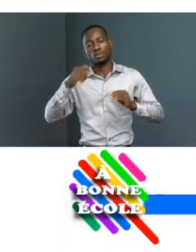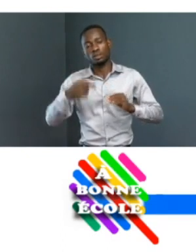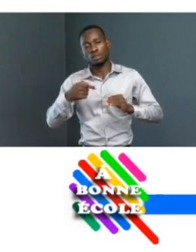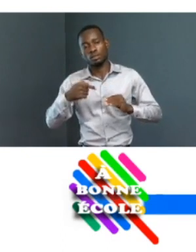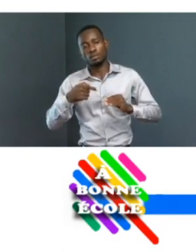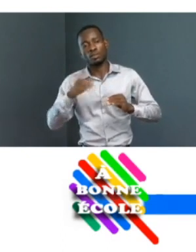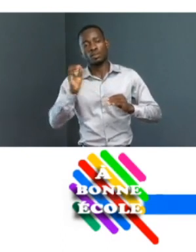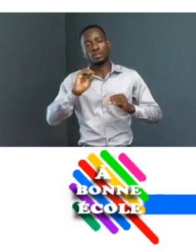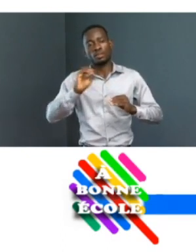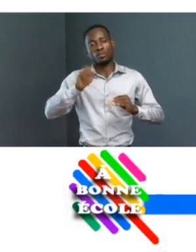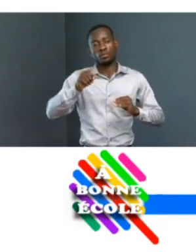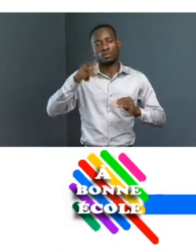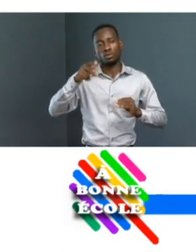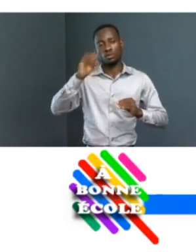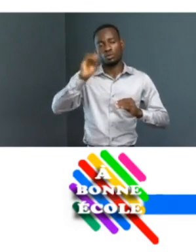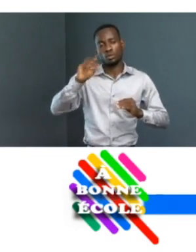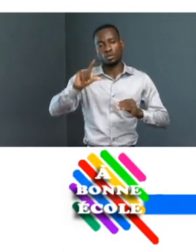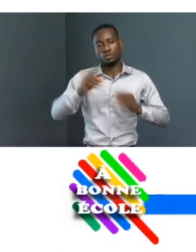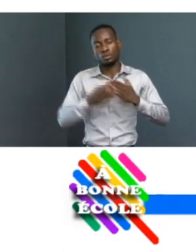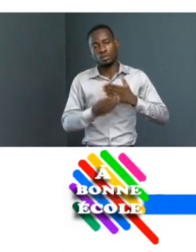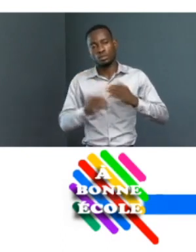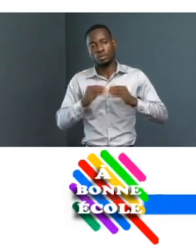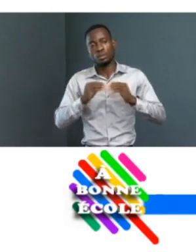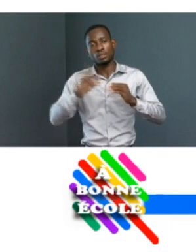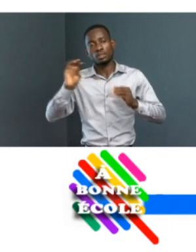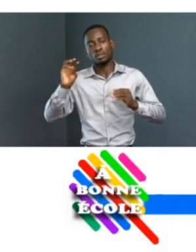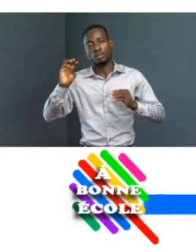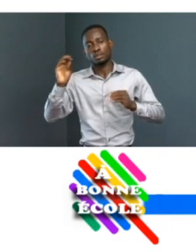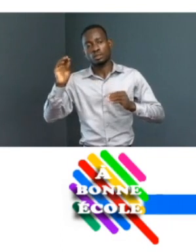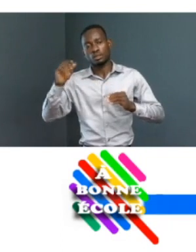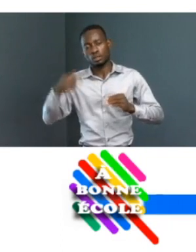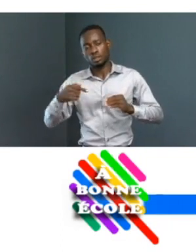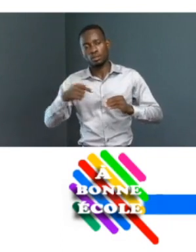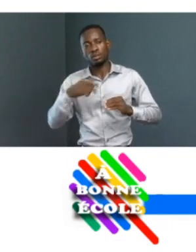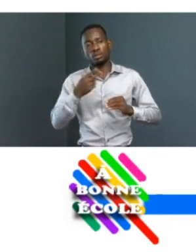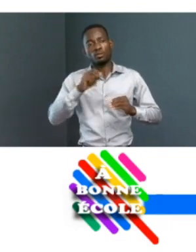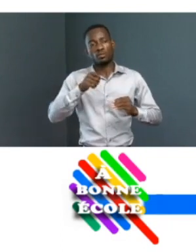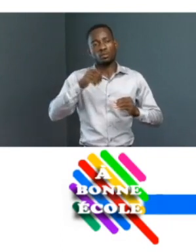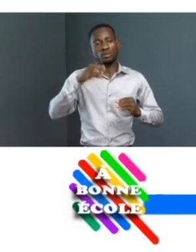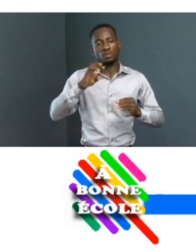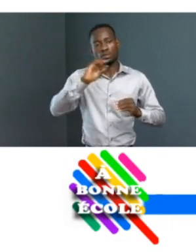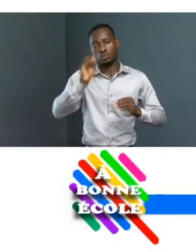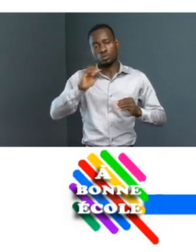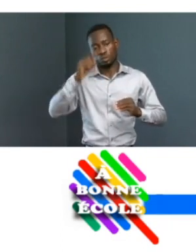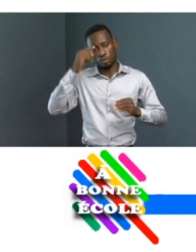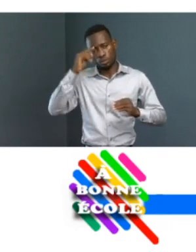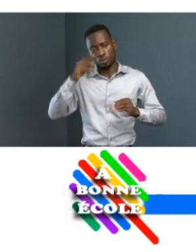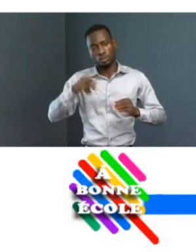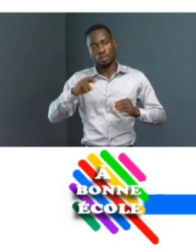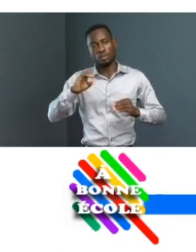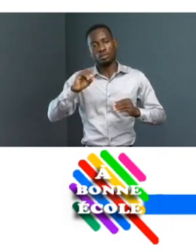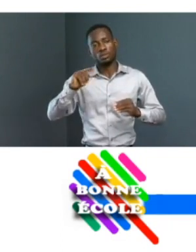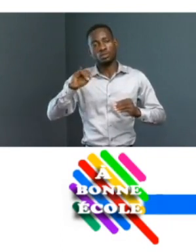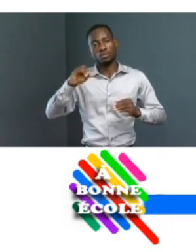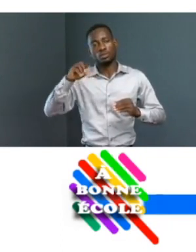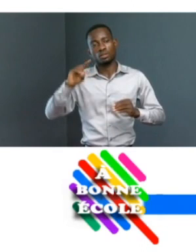les lipides, ça donne 6 grammes. Et 2,6% pour les protéines donne 52 grammes. Donc,